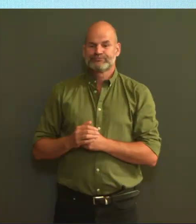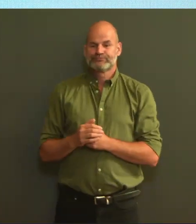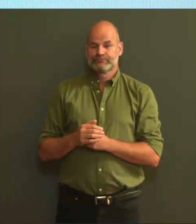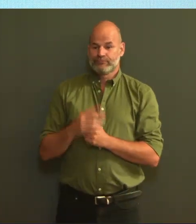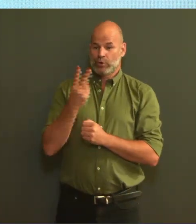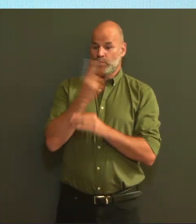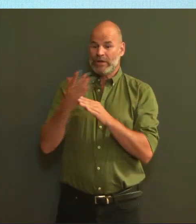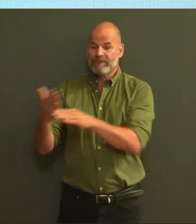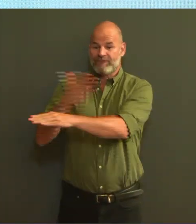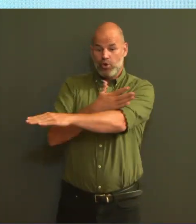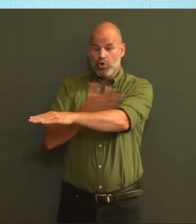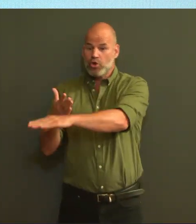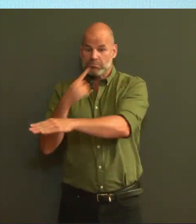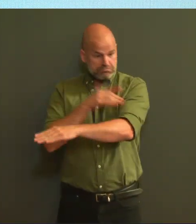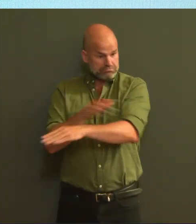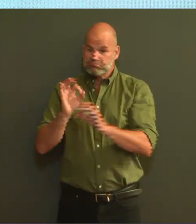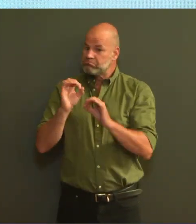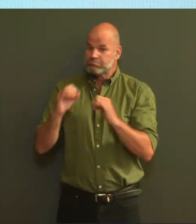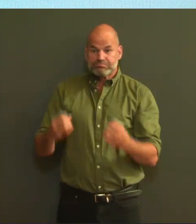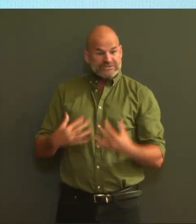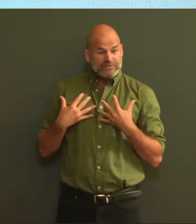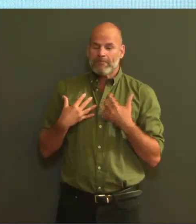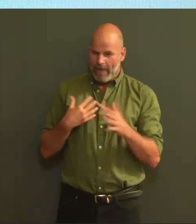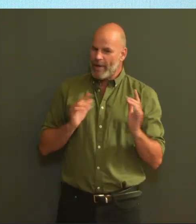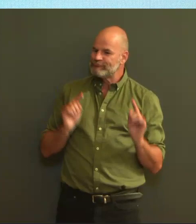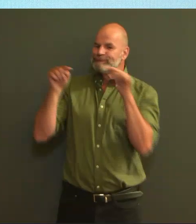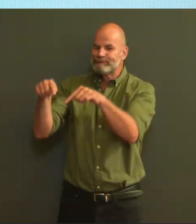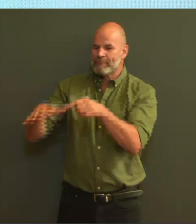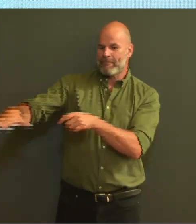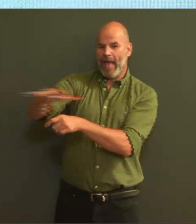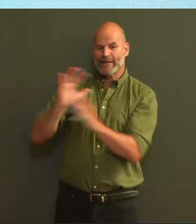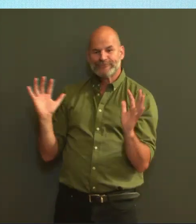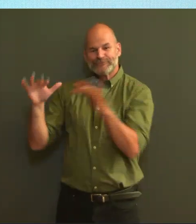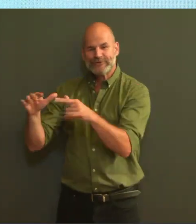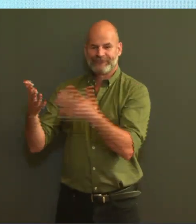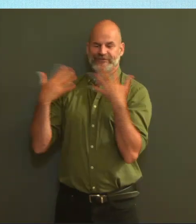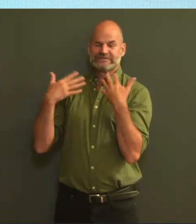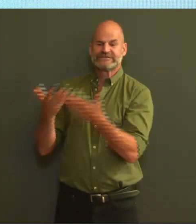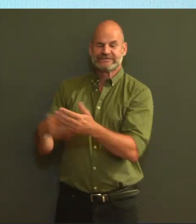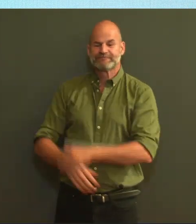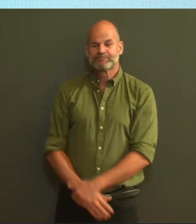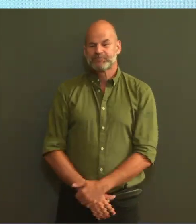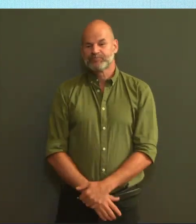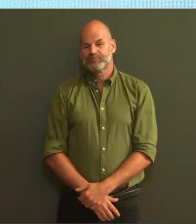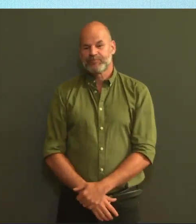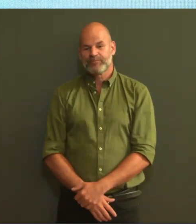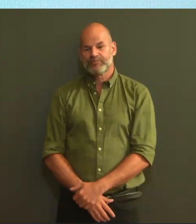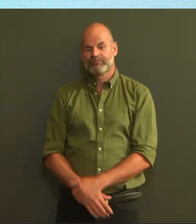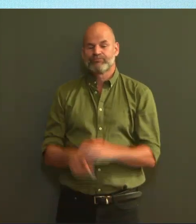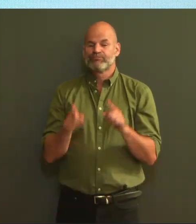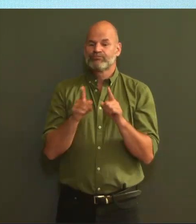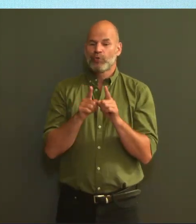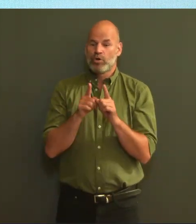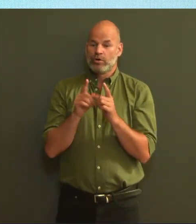Ten slotte, stel airco en ventilatoren zodanig in dat er geen sterke luchtstromen ontstaan tussen